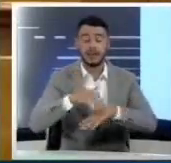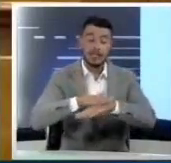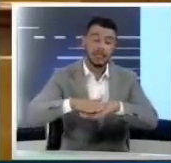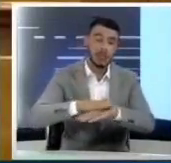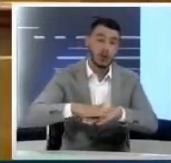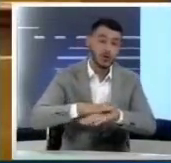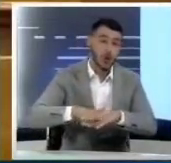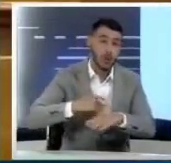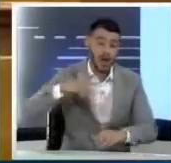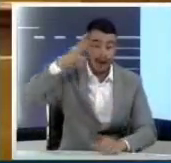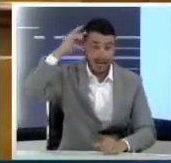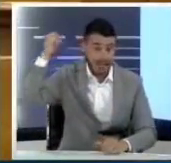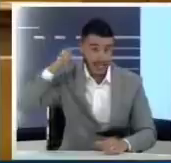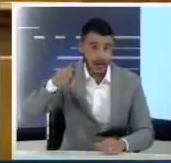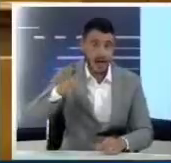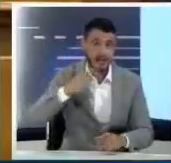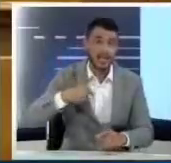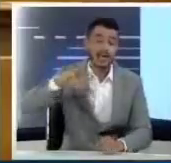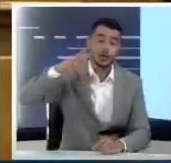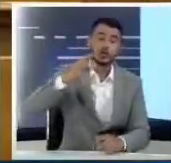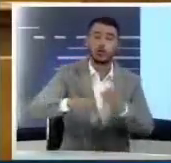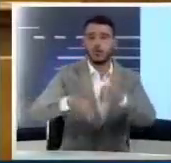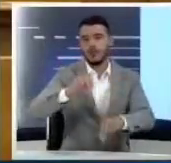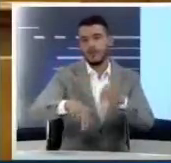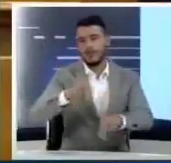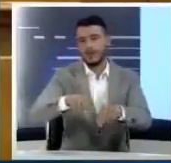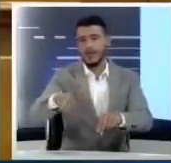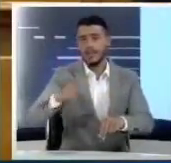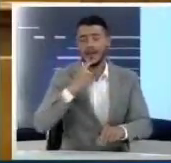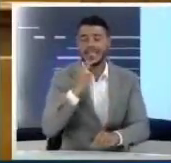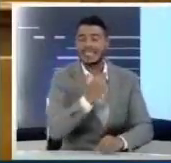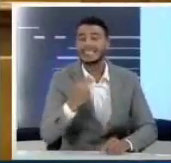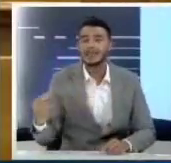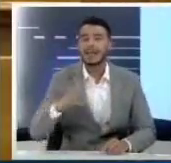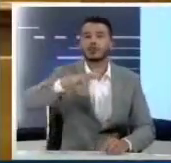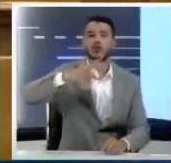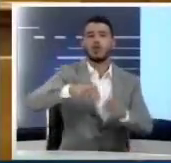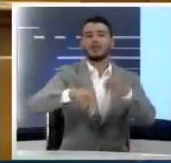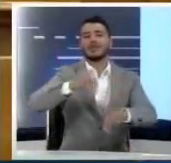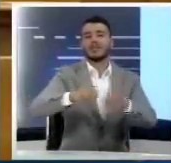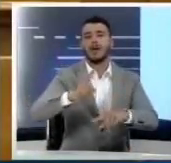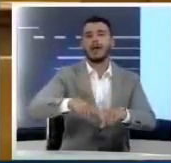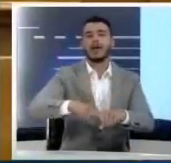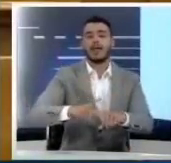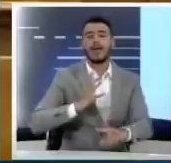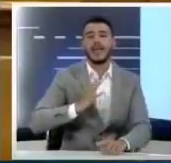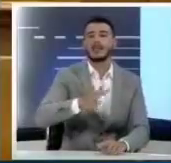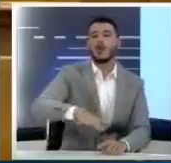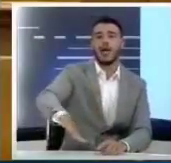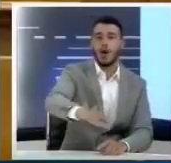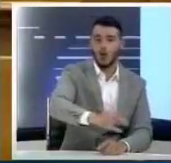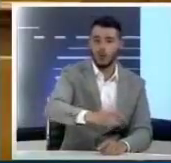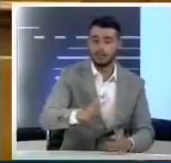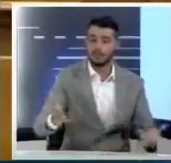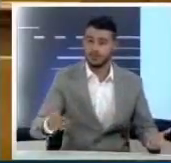από τον Γρηγόρη Λαμπράκη και το τρίτο ψήφισμα και τι σήμαινε για το ελληνικό λαό το τρίτο ψήφισμα. Είπε